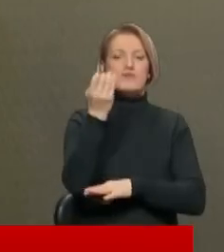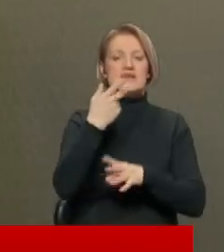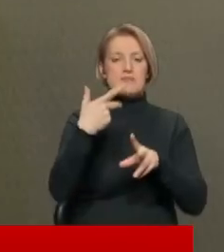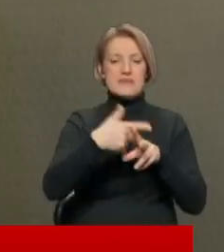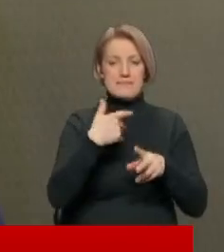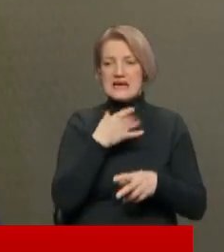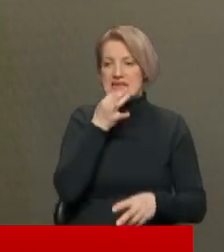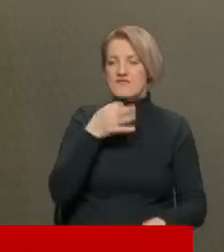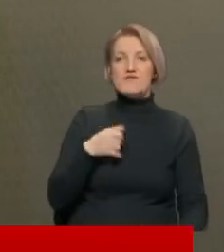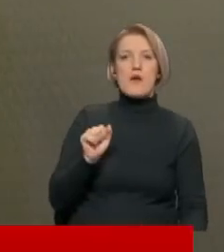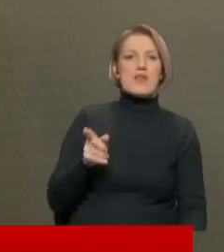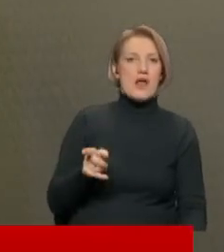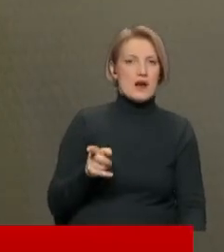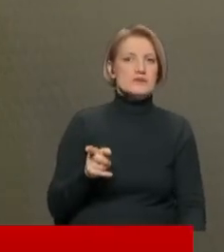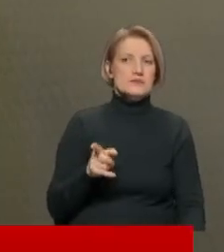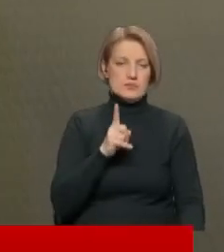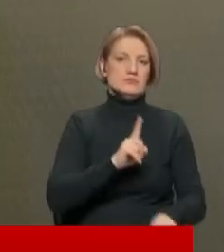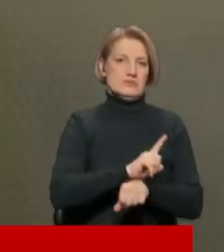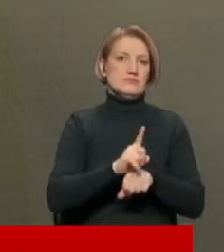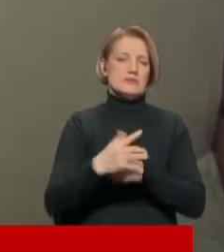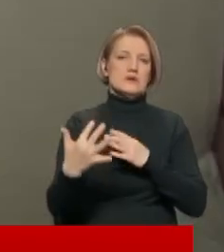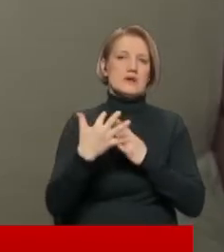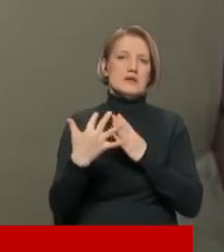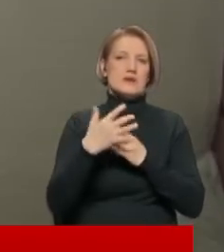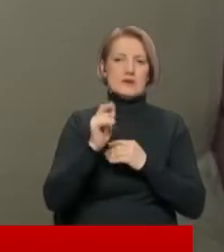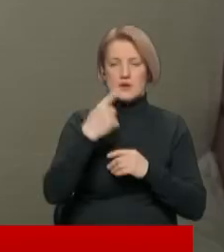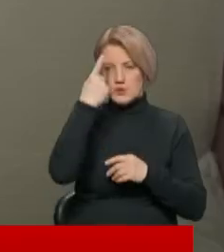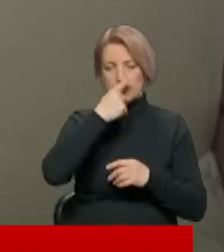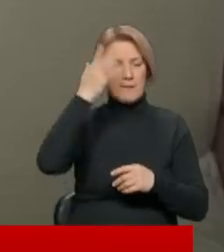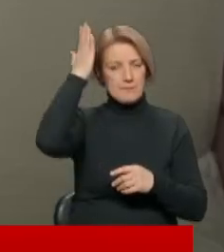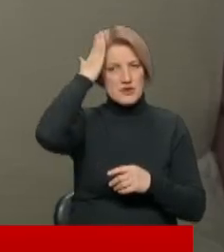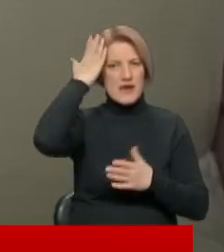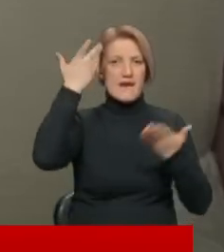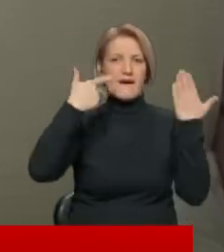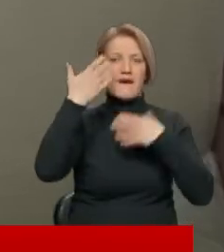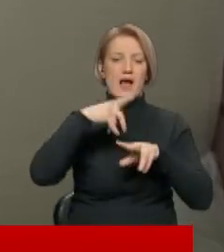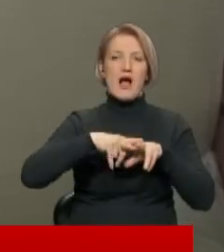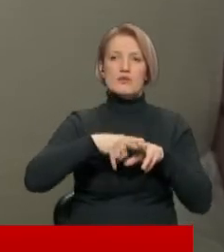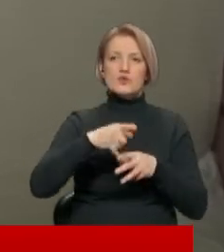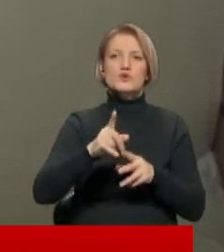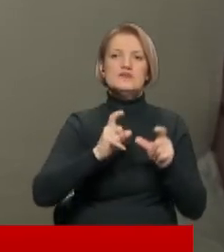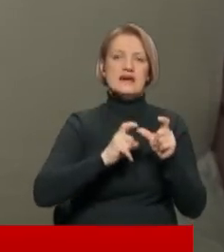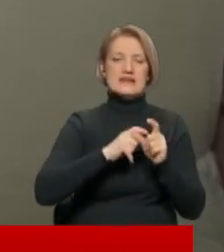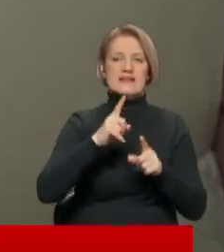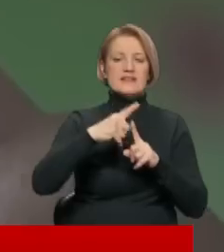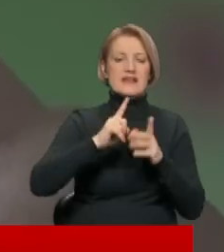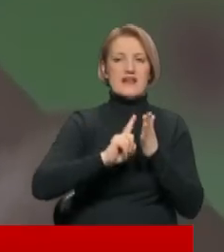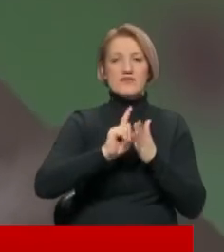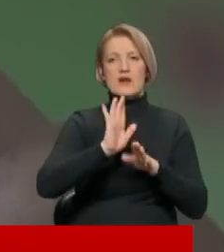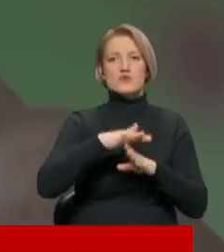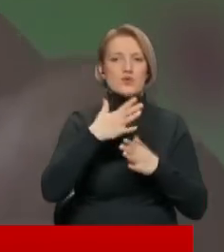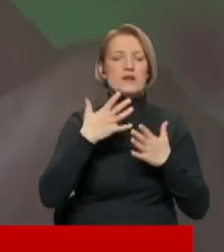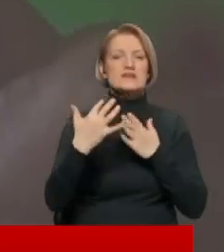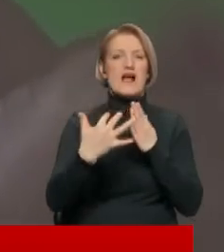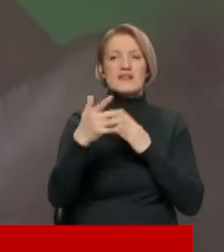binmemize müsaade edilmedi o sırada saldırı gerçekleş yüzünden ve başından yaralanan Altun ve Saydan tedavilerinin ardından